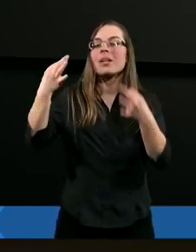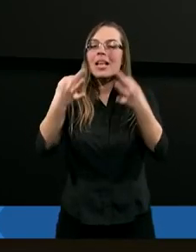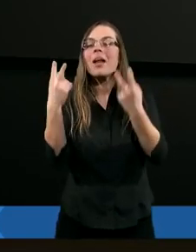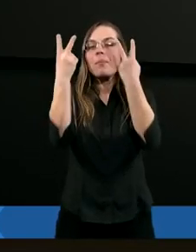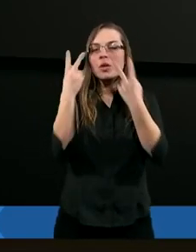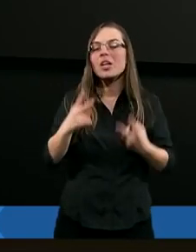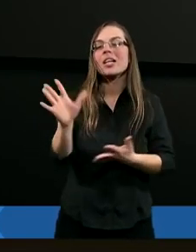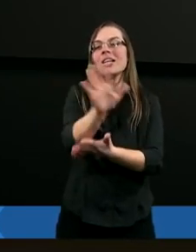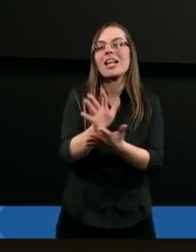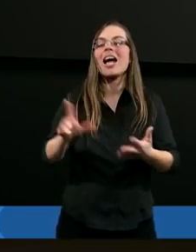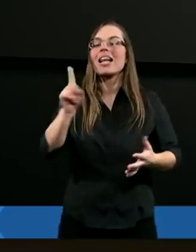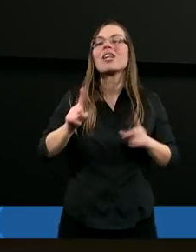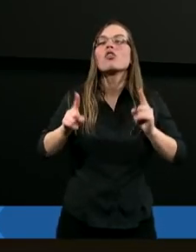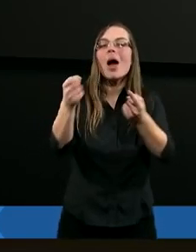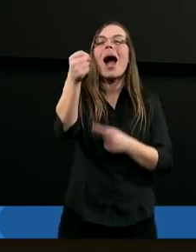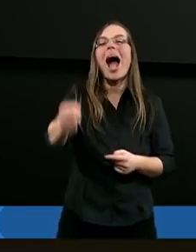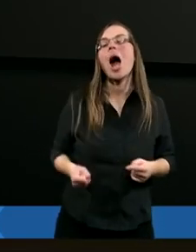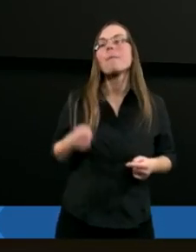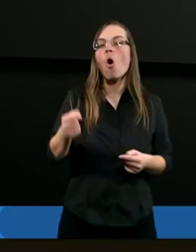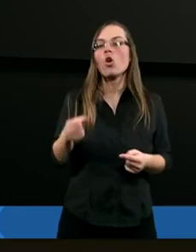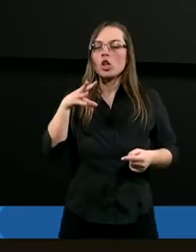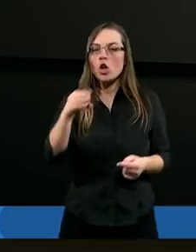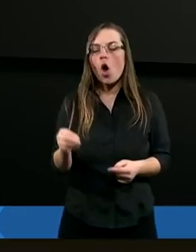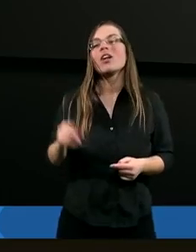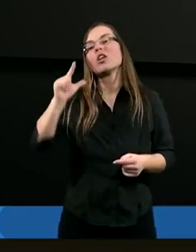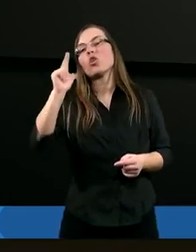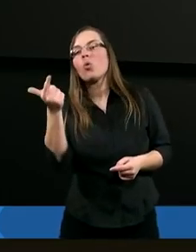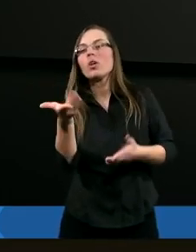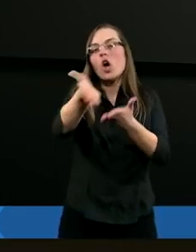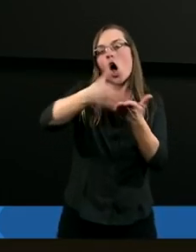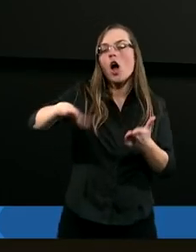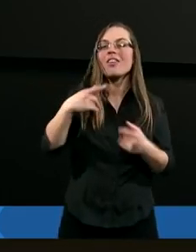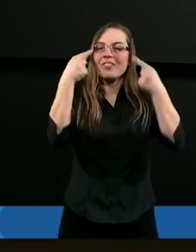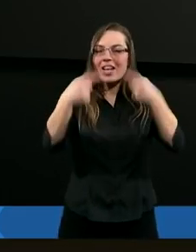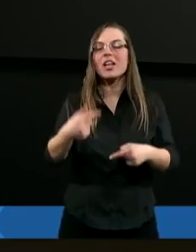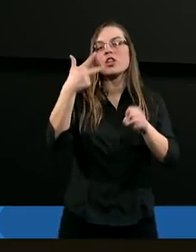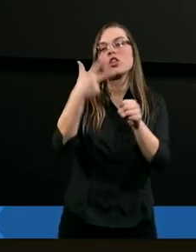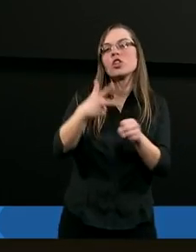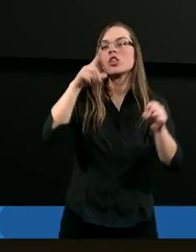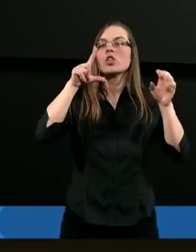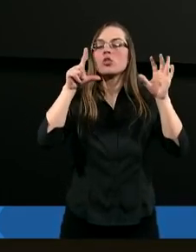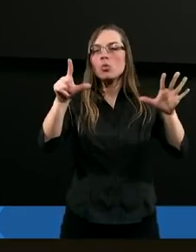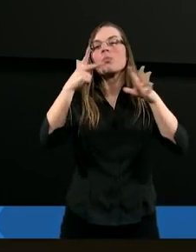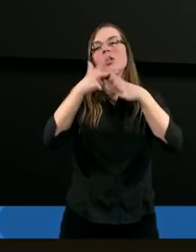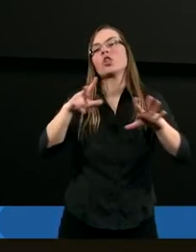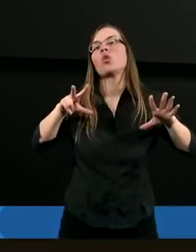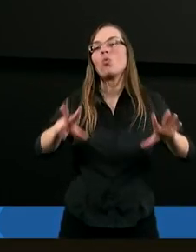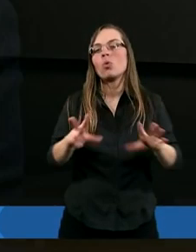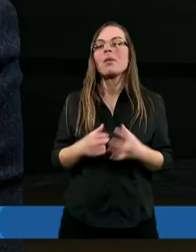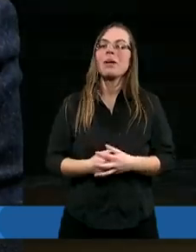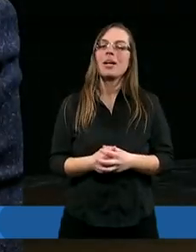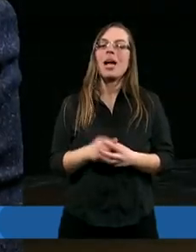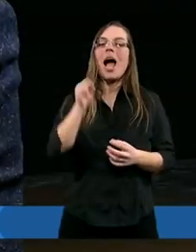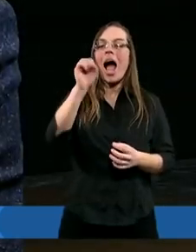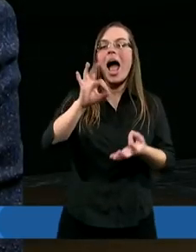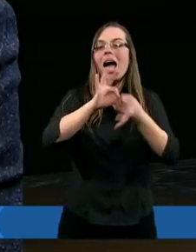teraz przeczytali tekst dzieł apostolskich drugiego rozdziału wiersz trzydziesty siódmy i trzydziesty ósmy.